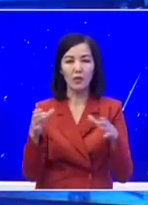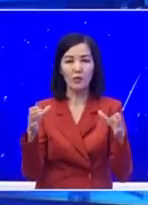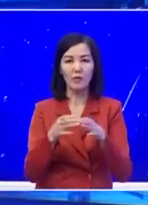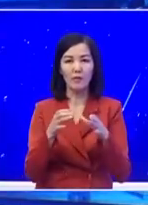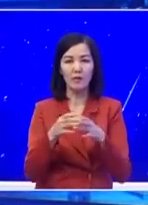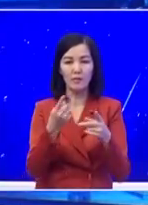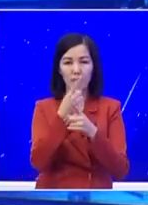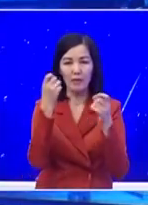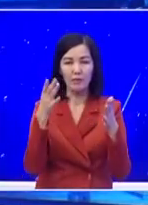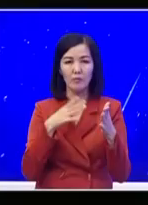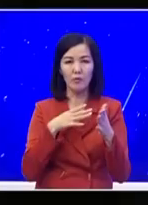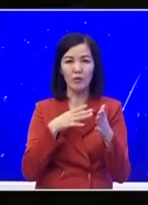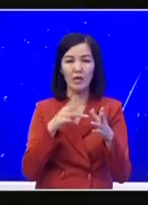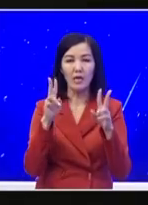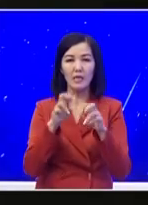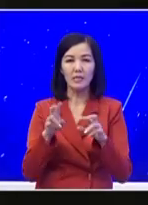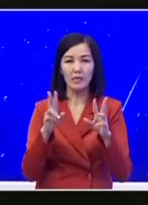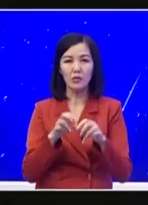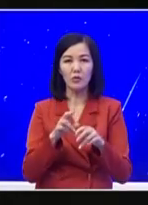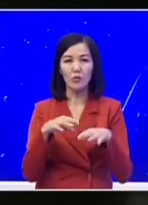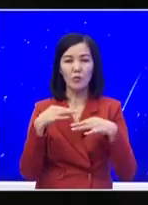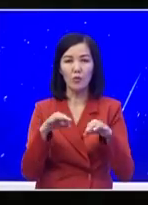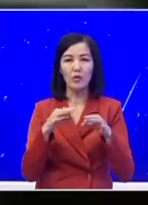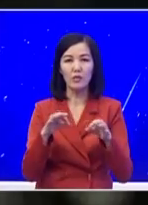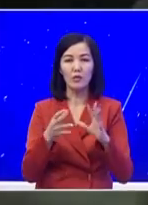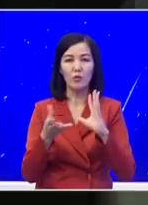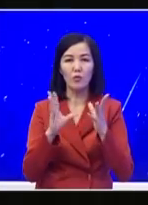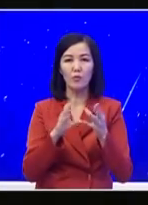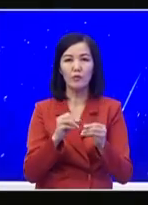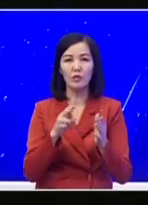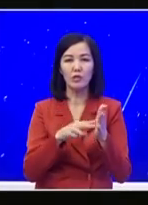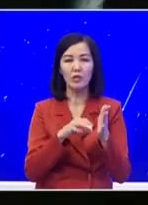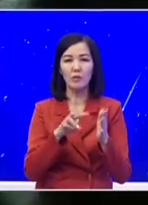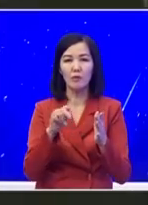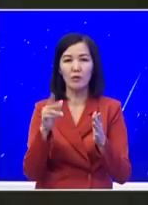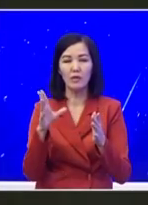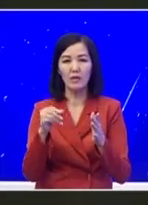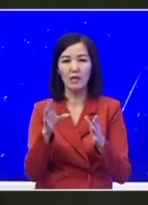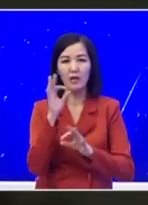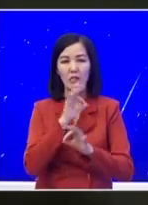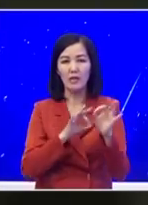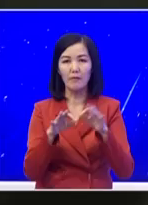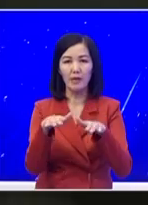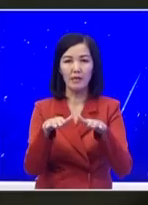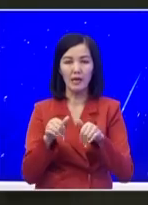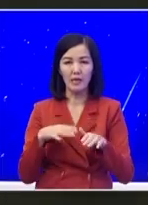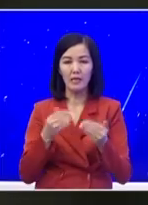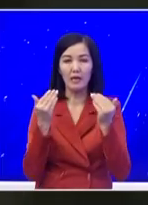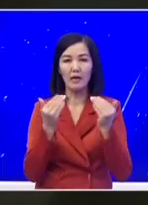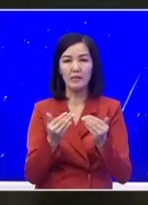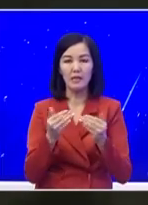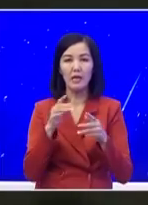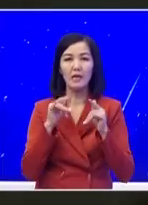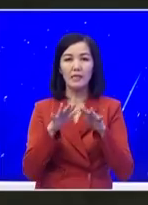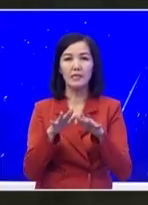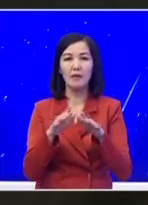мамандары мәлімдеп отыр. Ақпарынша, іздестіру барысында көліктерінен соммасы 7 миллион теңгеден асатын дәрі-дәрмек тәркіленді. Қазір осы